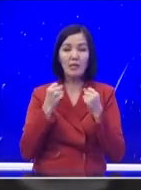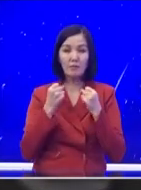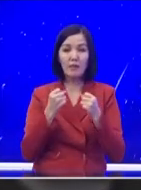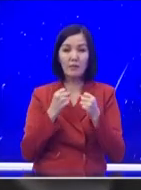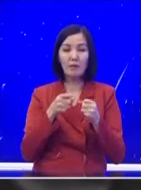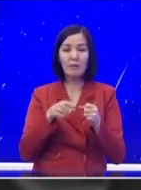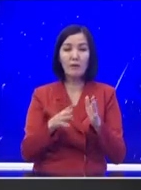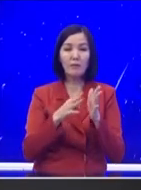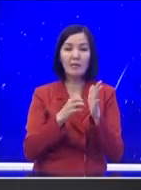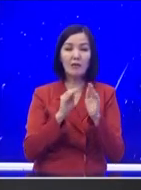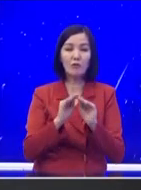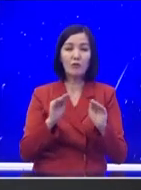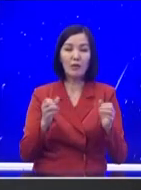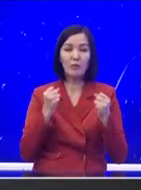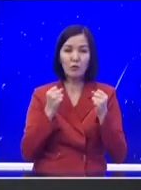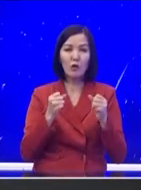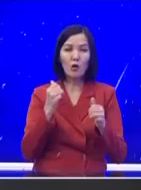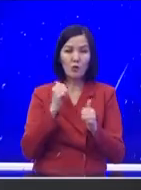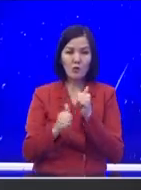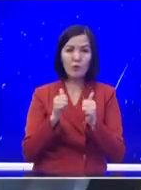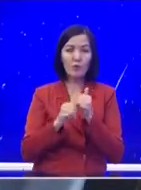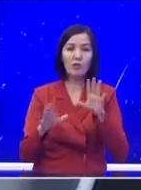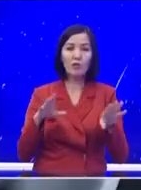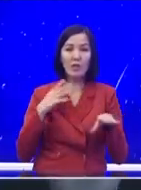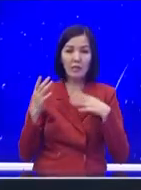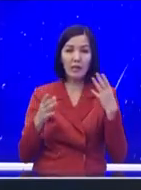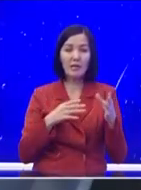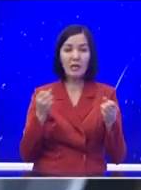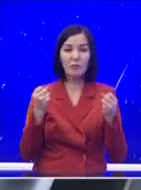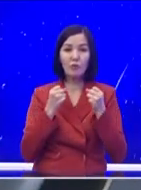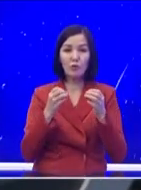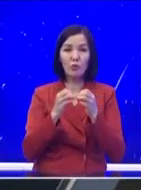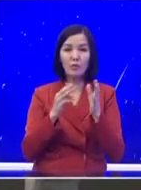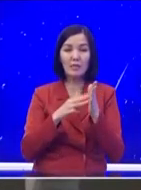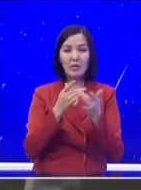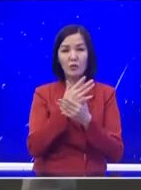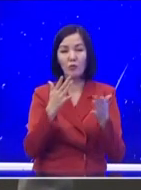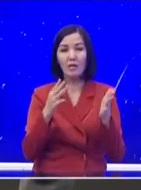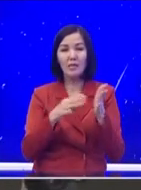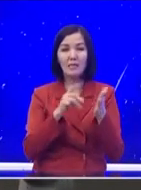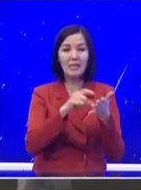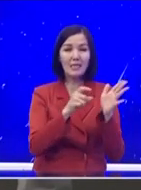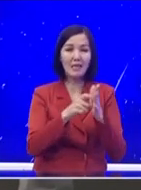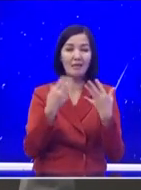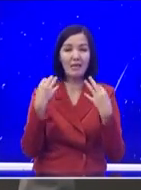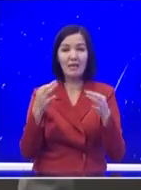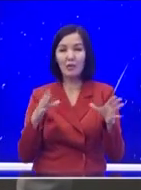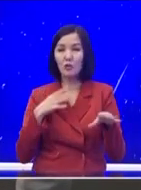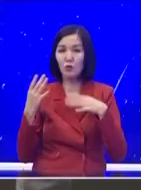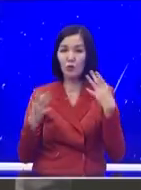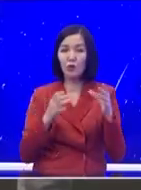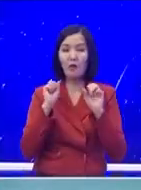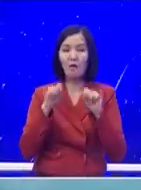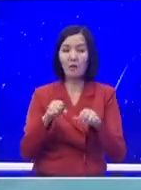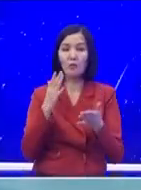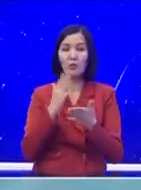қазір 1800-дей спортшы күнделікті жаттығады. Олар спорттың 18 түрімен 8 залда емін-еркін айналысуға